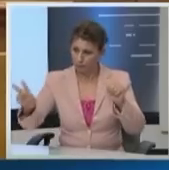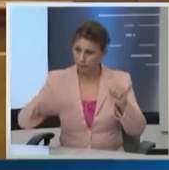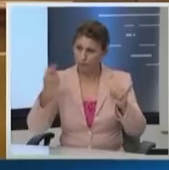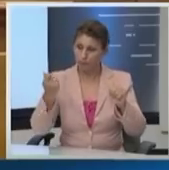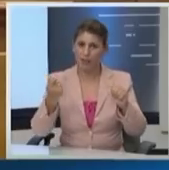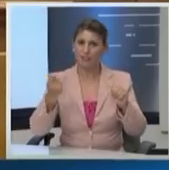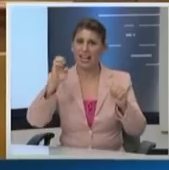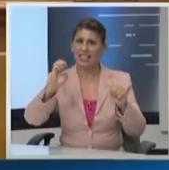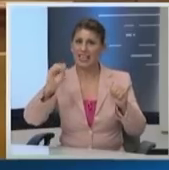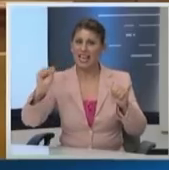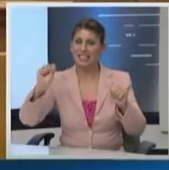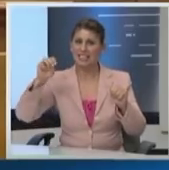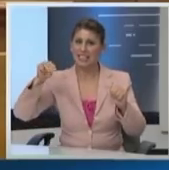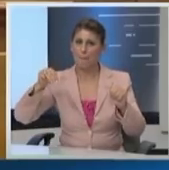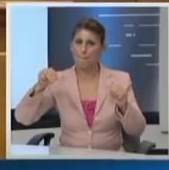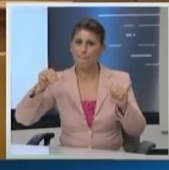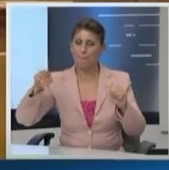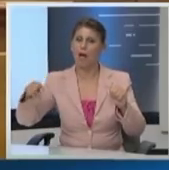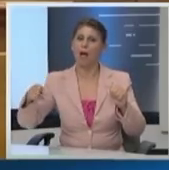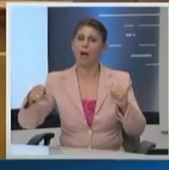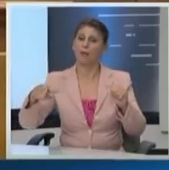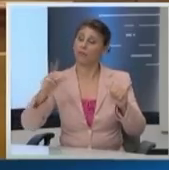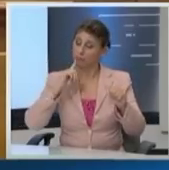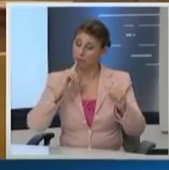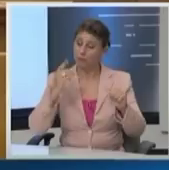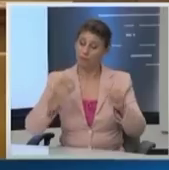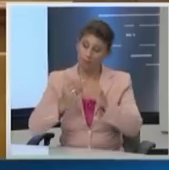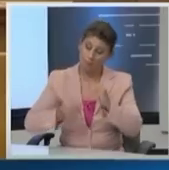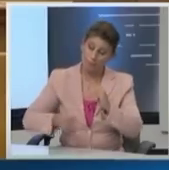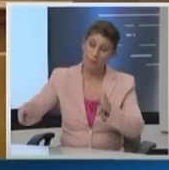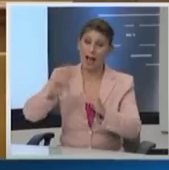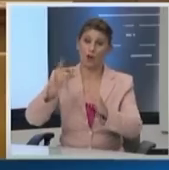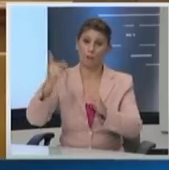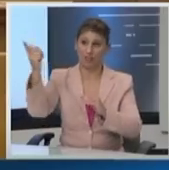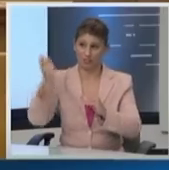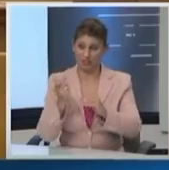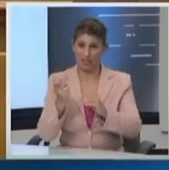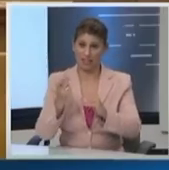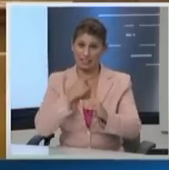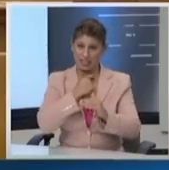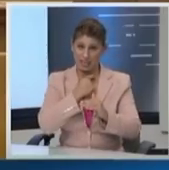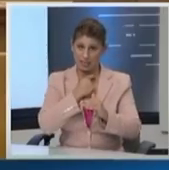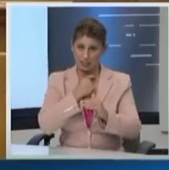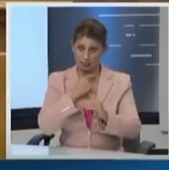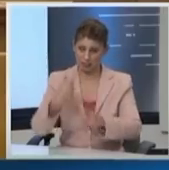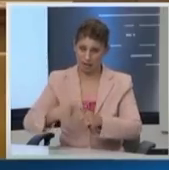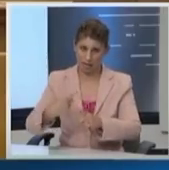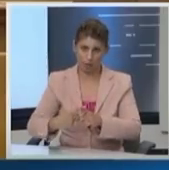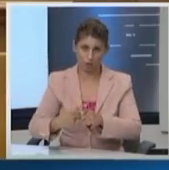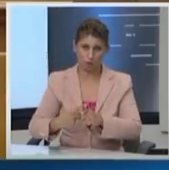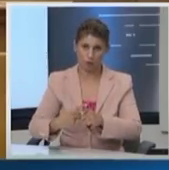ESM, σκοπίμως μεγαλύτερες από τις δανειακές ανάγκες της χώρας, από την αποπληρωμή των δανειακών αναγκών της